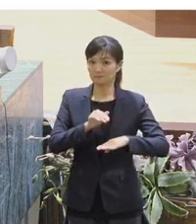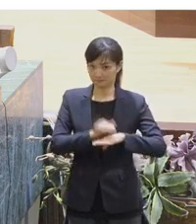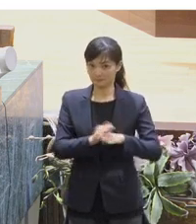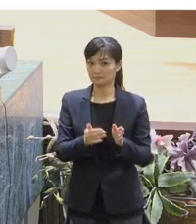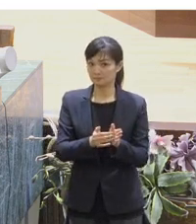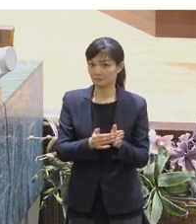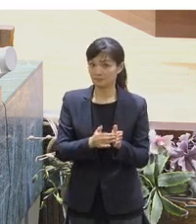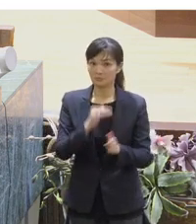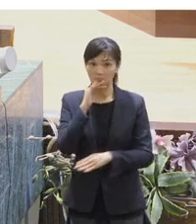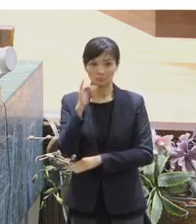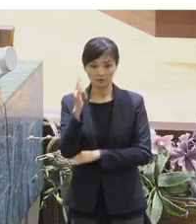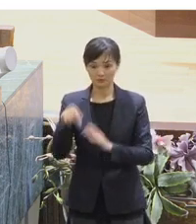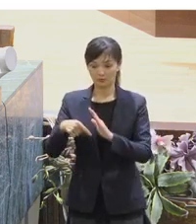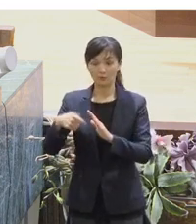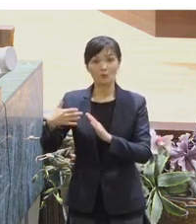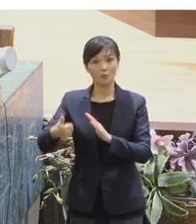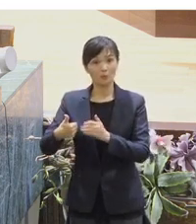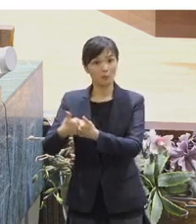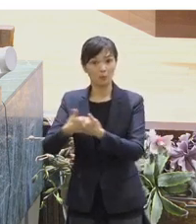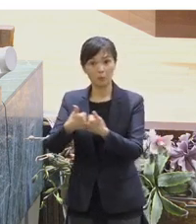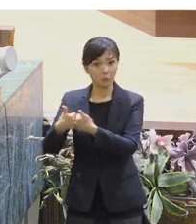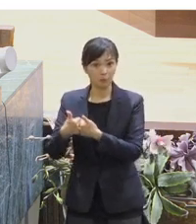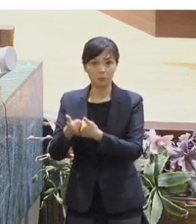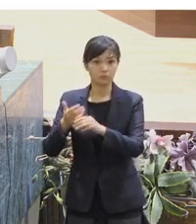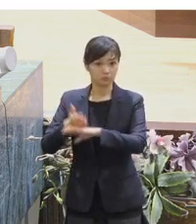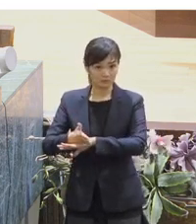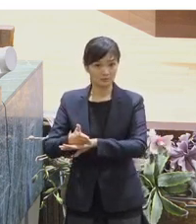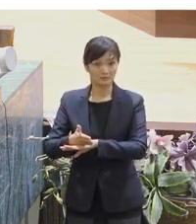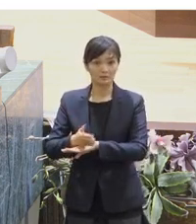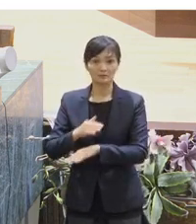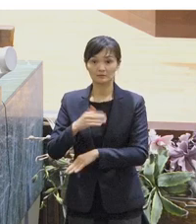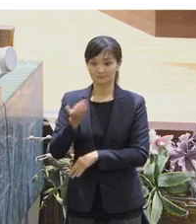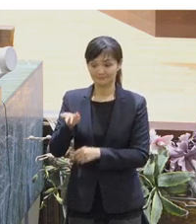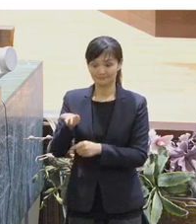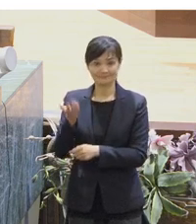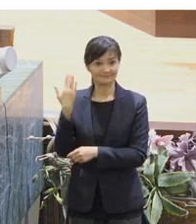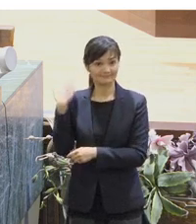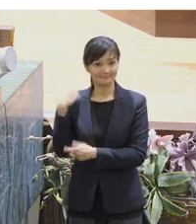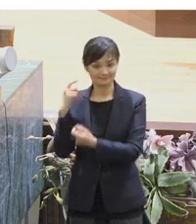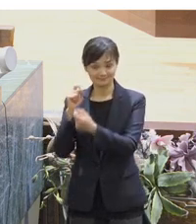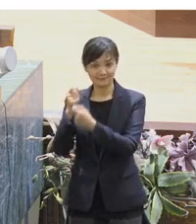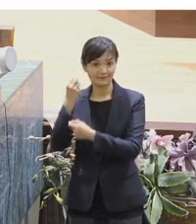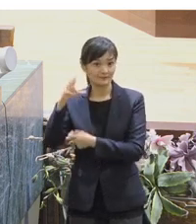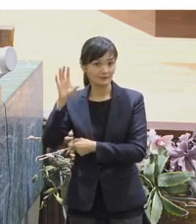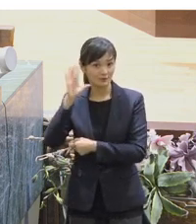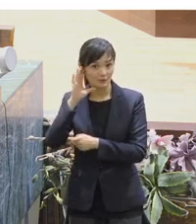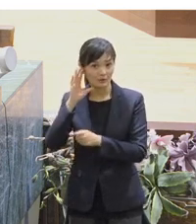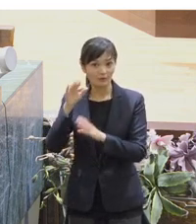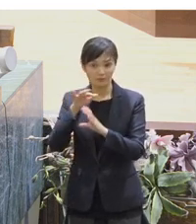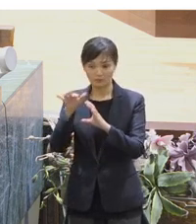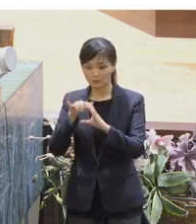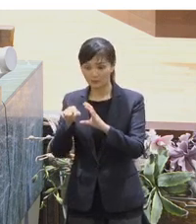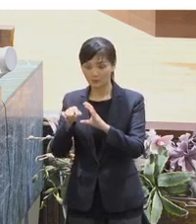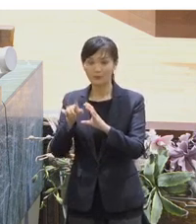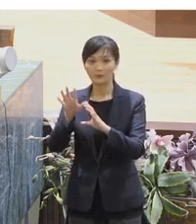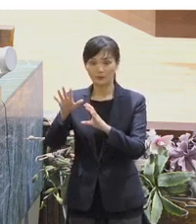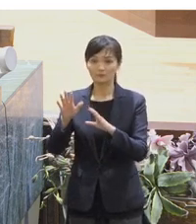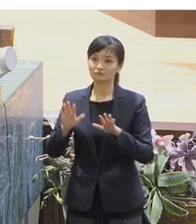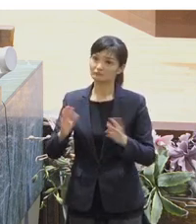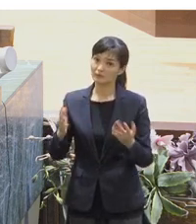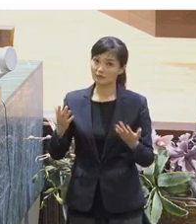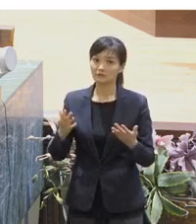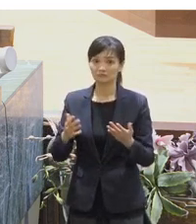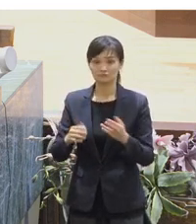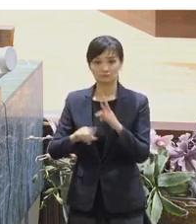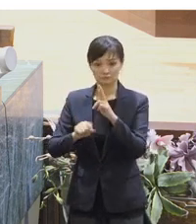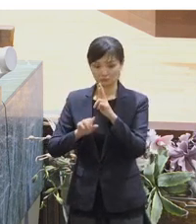就是等院会通过。之前大家可能有看到新闻，就是会跟着这一包组改哦，这个月底之前会